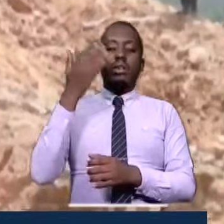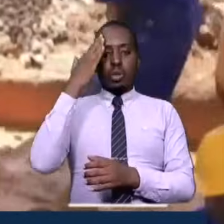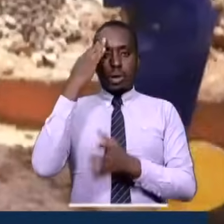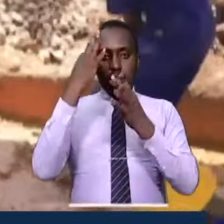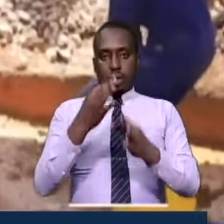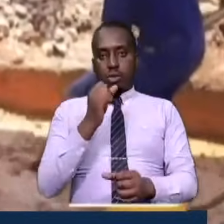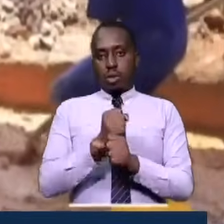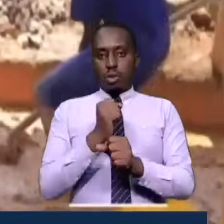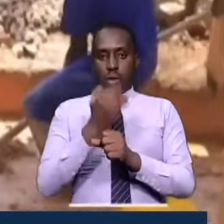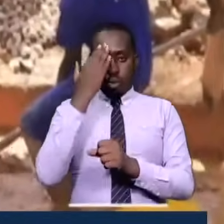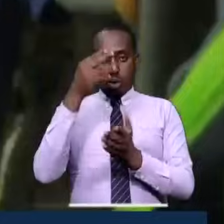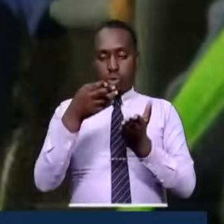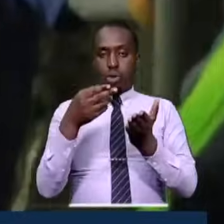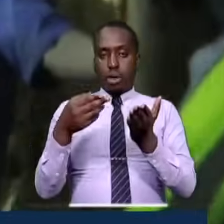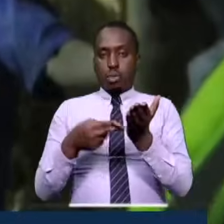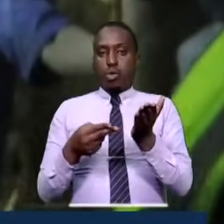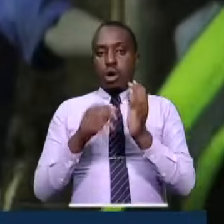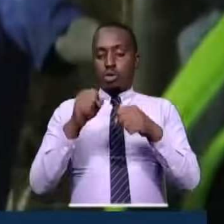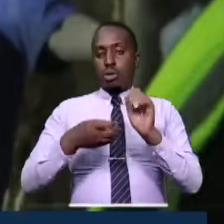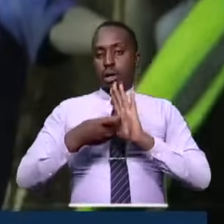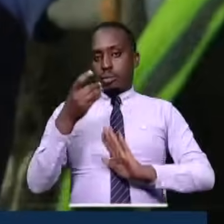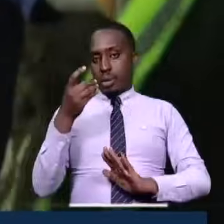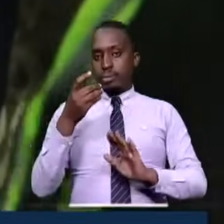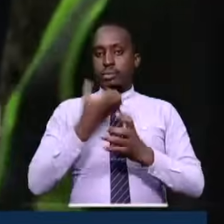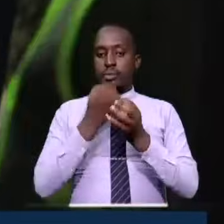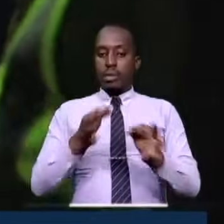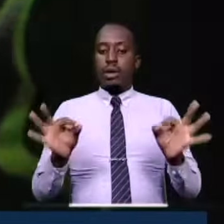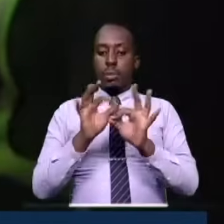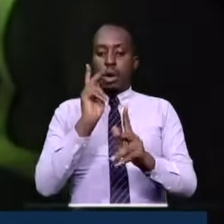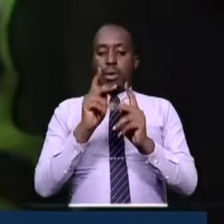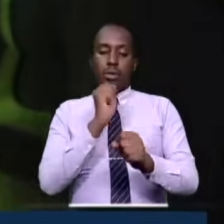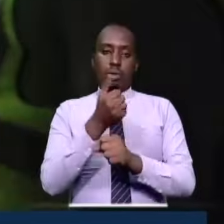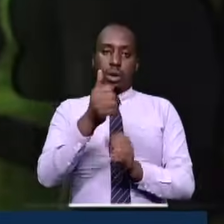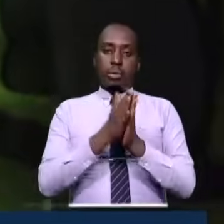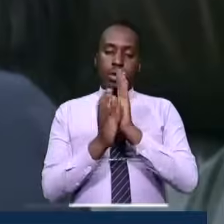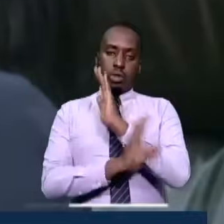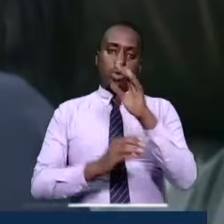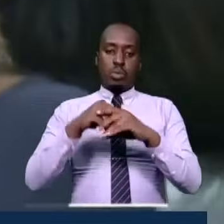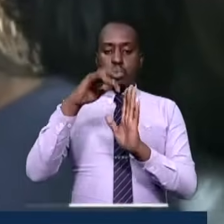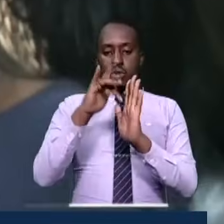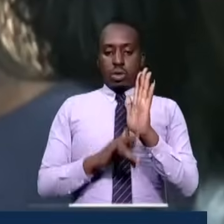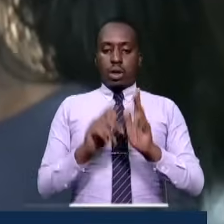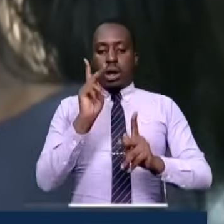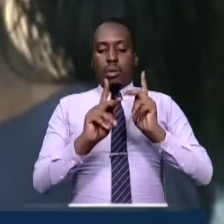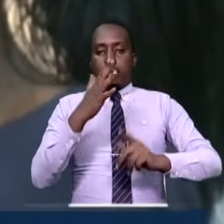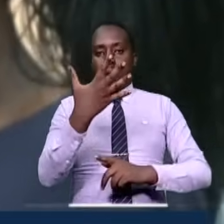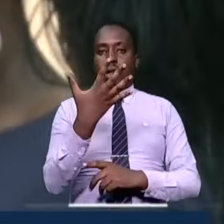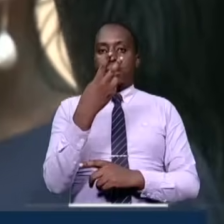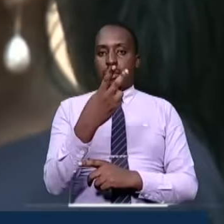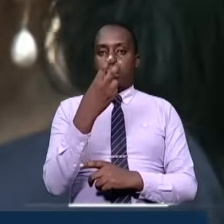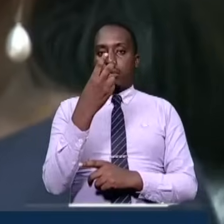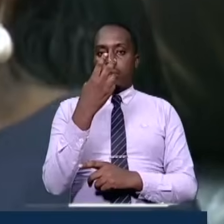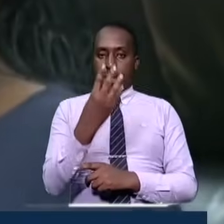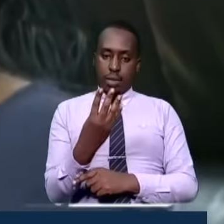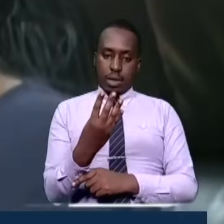icyakorwa ngo uyu mwuga w'ubucukuzi utere imbere kandi ugire akamaro abawukora n'igihugu muri rusange. Hari abantu